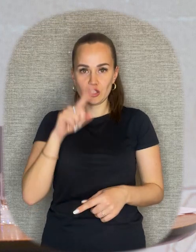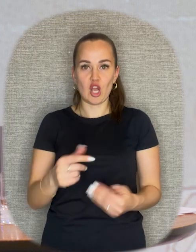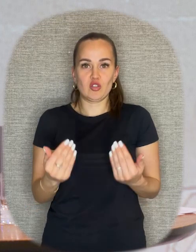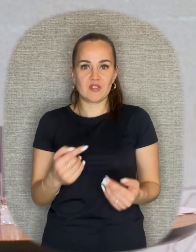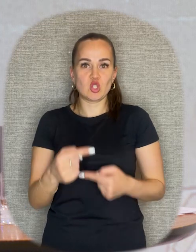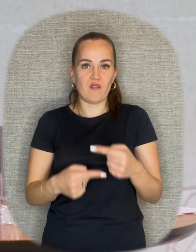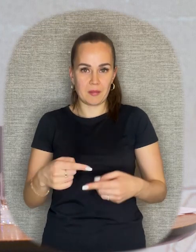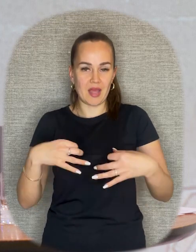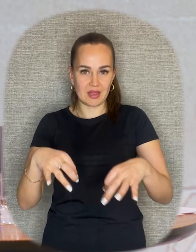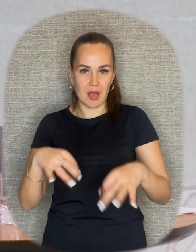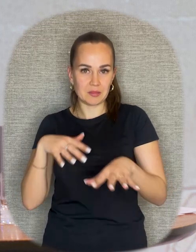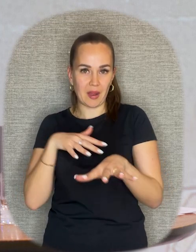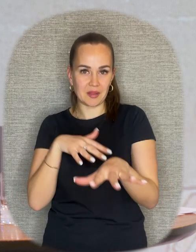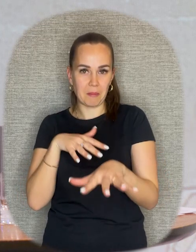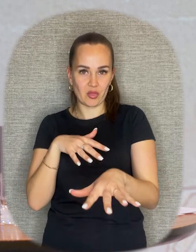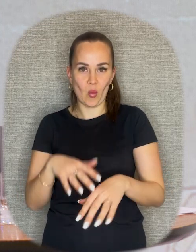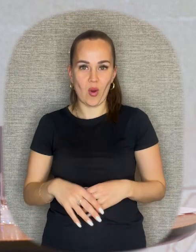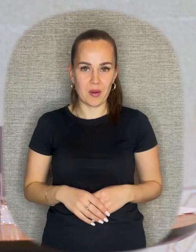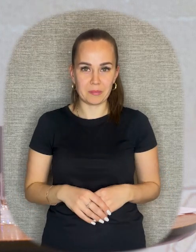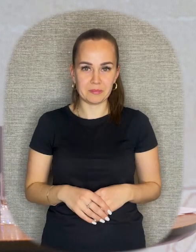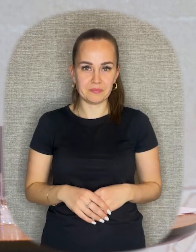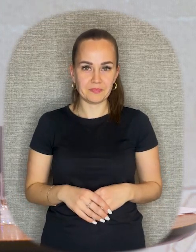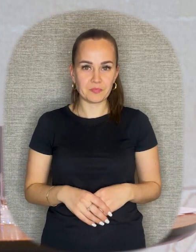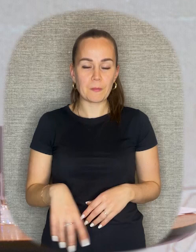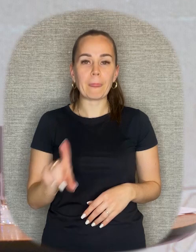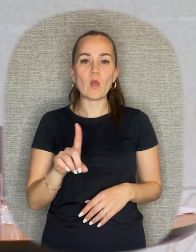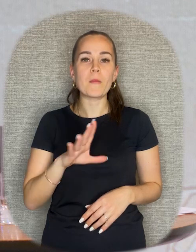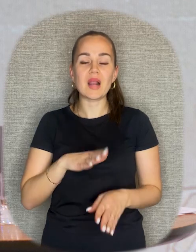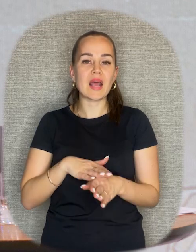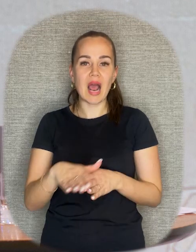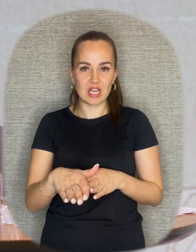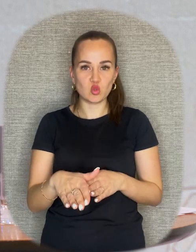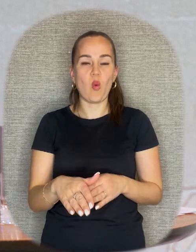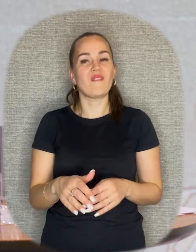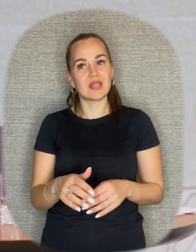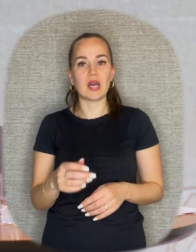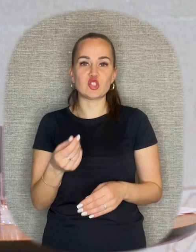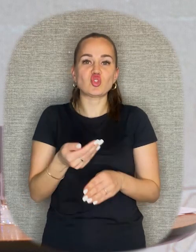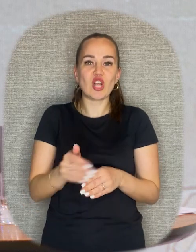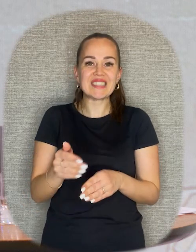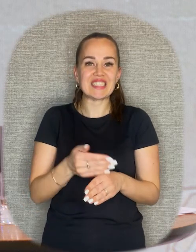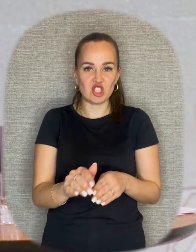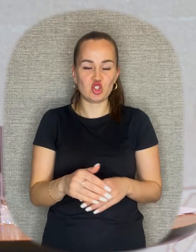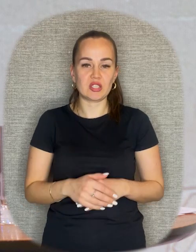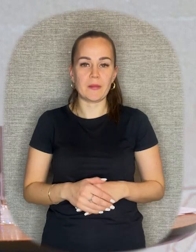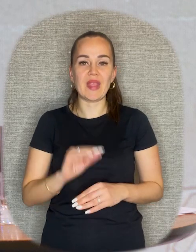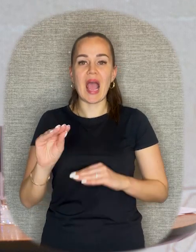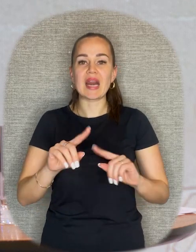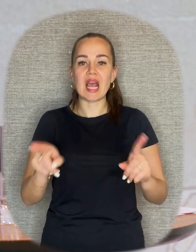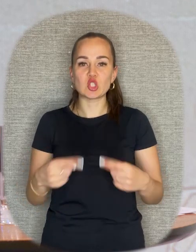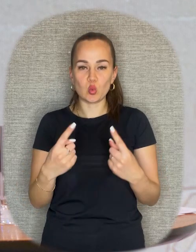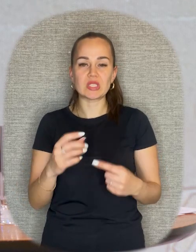значительно расширили реконструировали и по сути она вот справляется даже и с современным транспортным